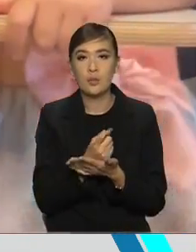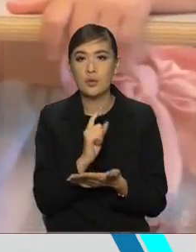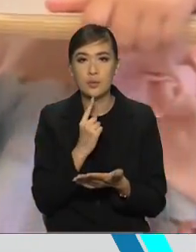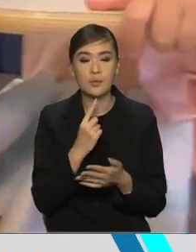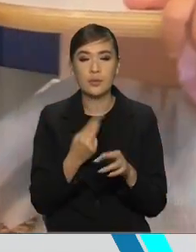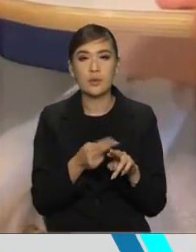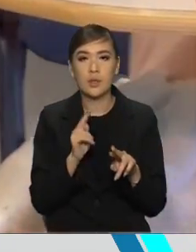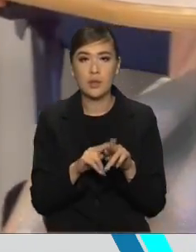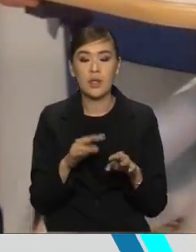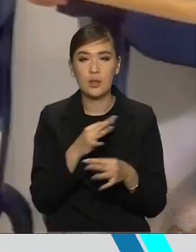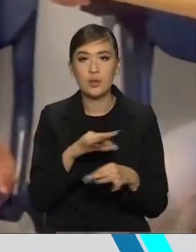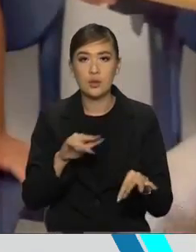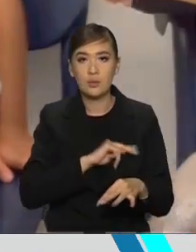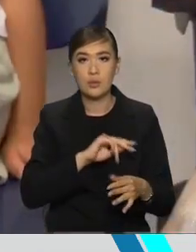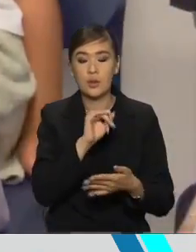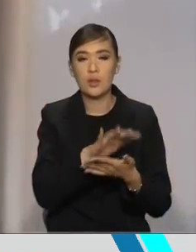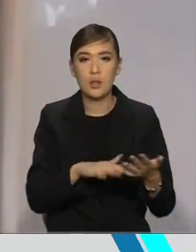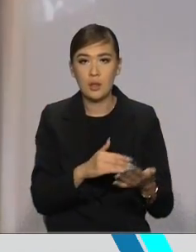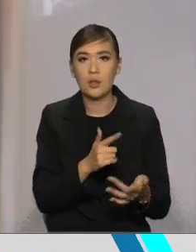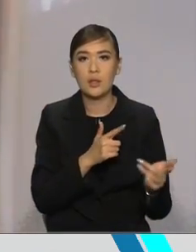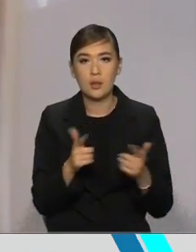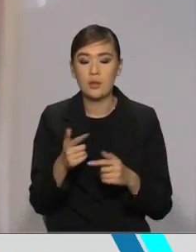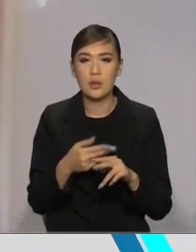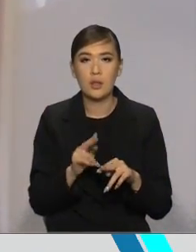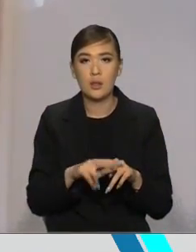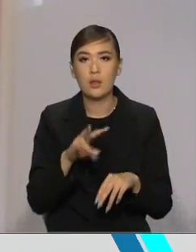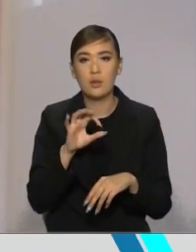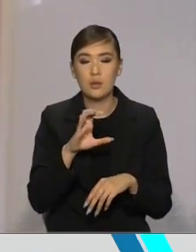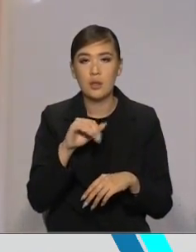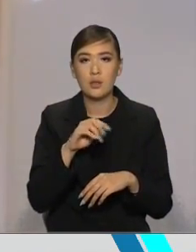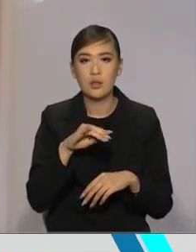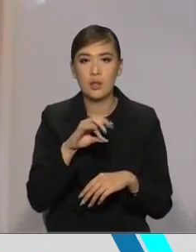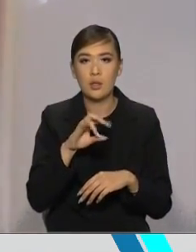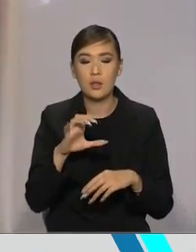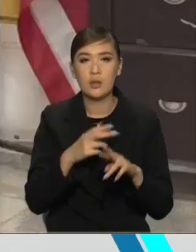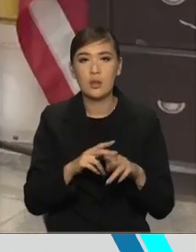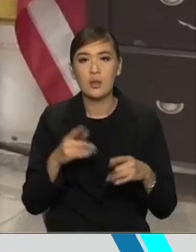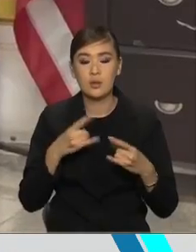Дегенмен еріктілер жұмысты жалғастыра беруге дайын. Олар барда қауымдастық Лос-Анджелестегі қазақты туған тіл